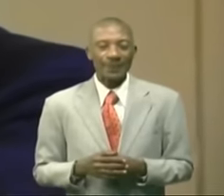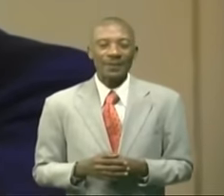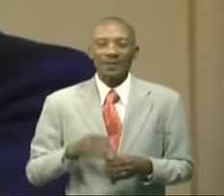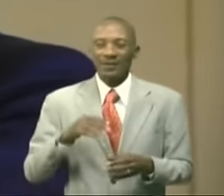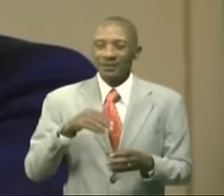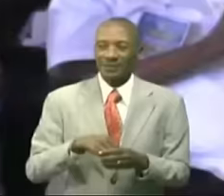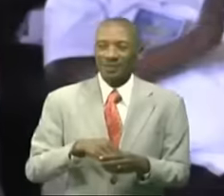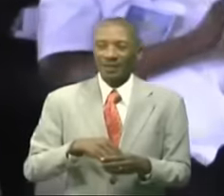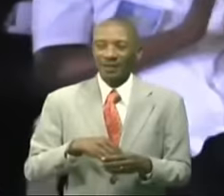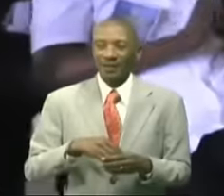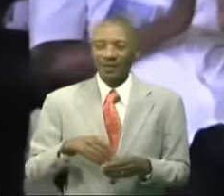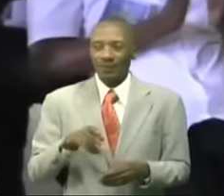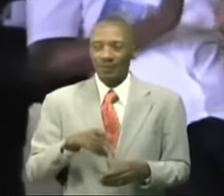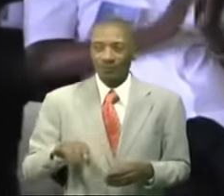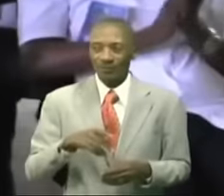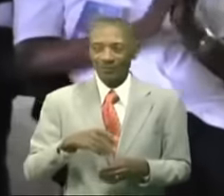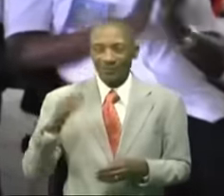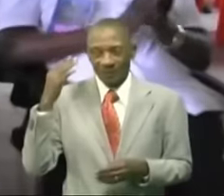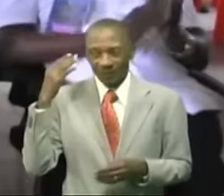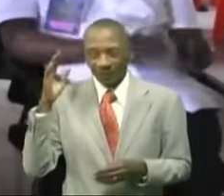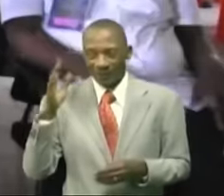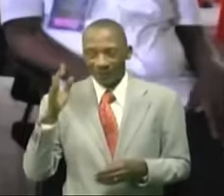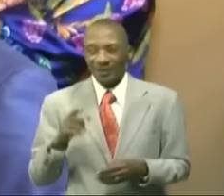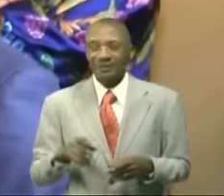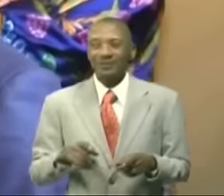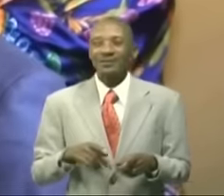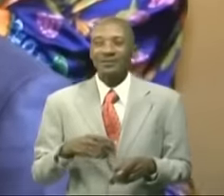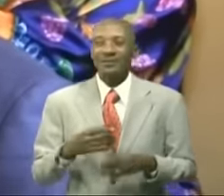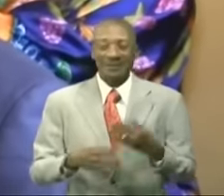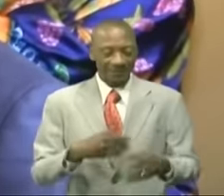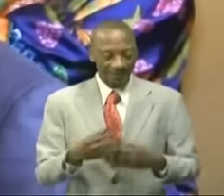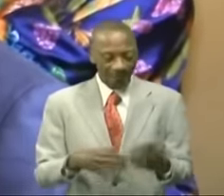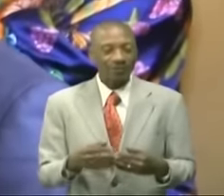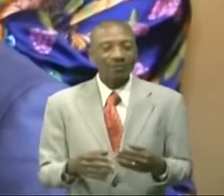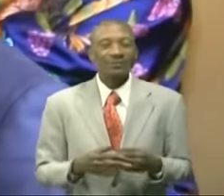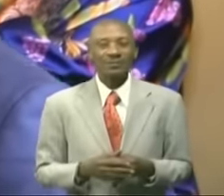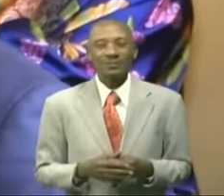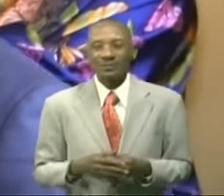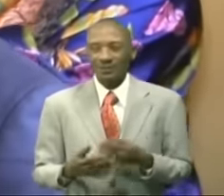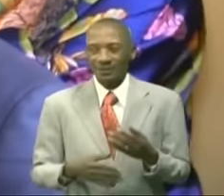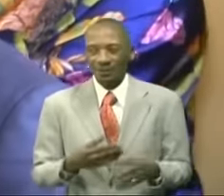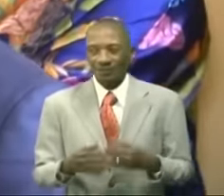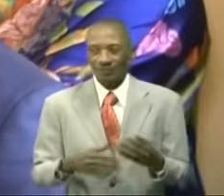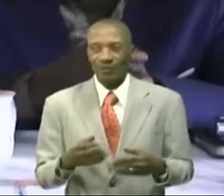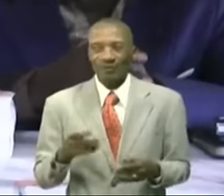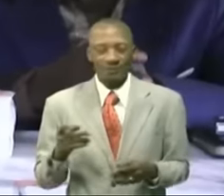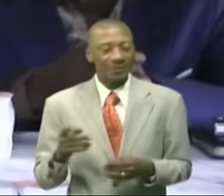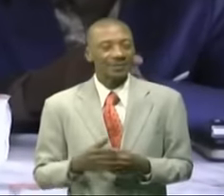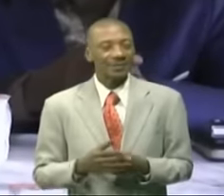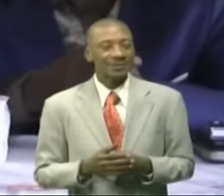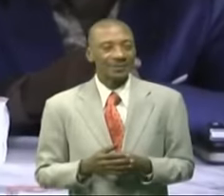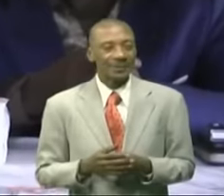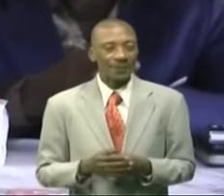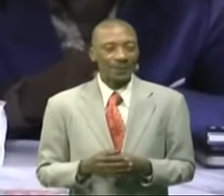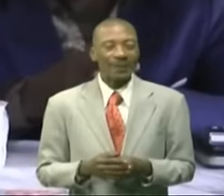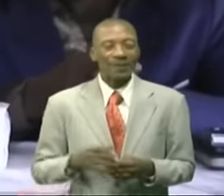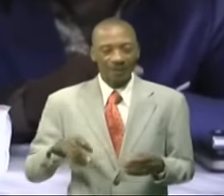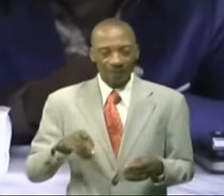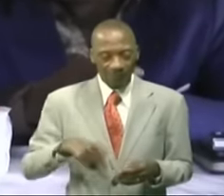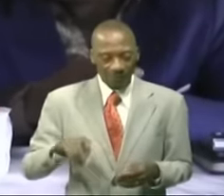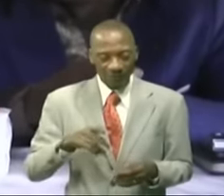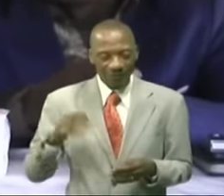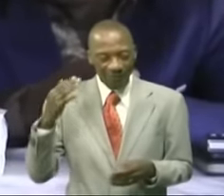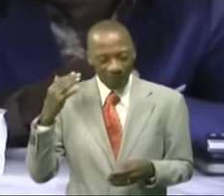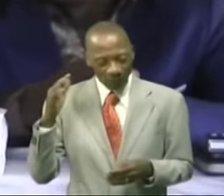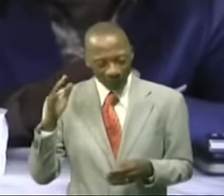performance 2023-2024 à travers les 30 provinces éducationnelles de la République démocratique du Congo. Entre autres,